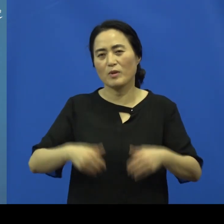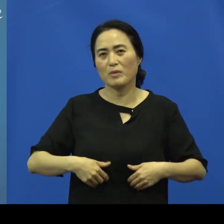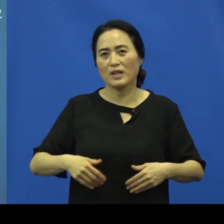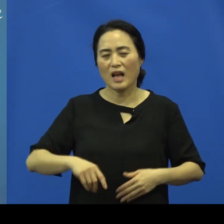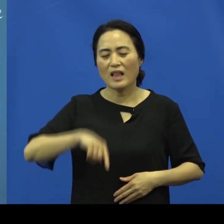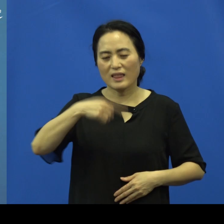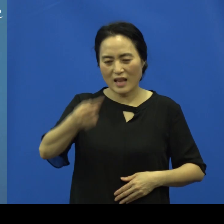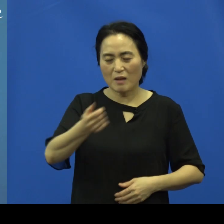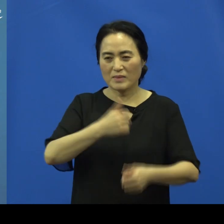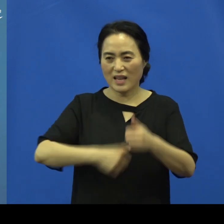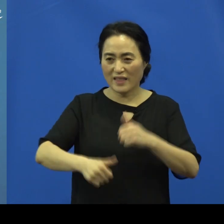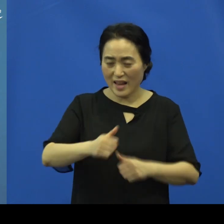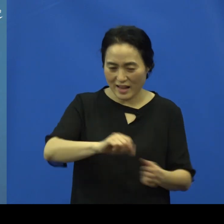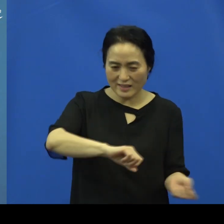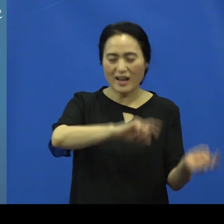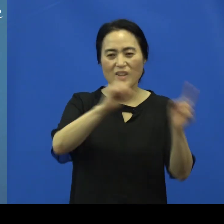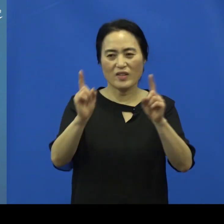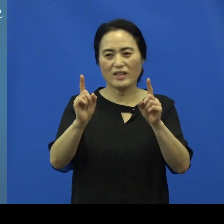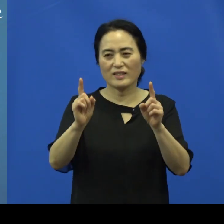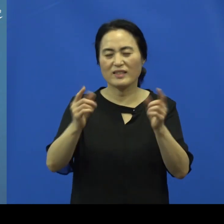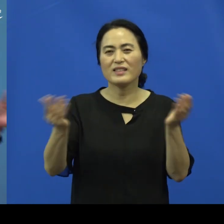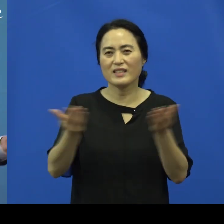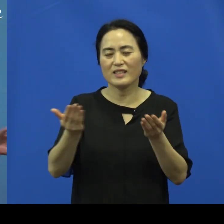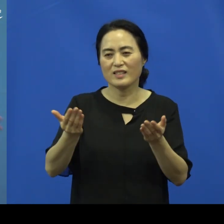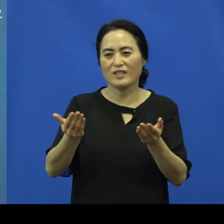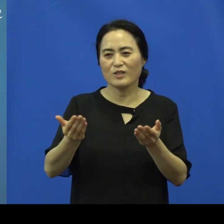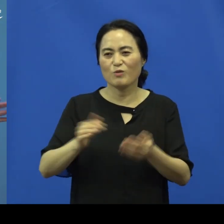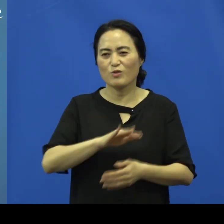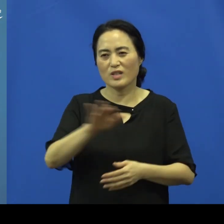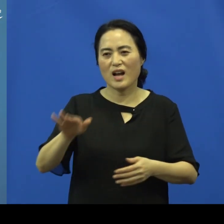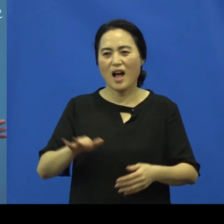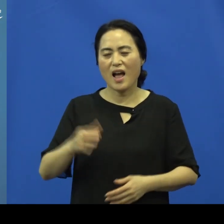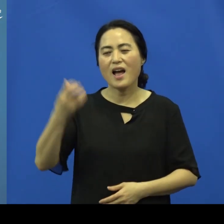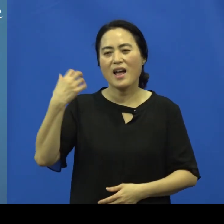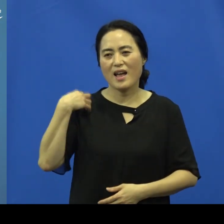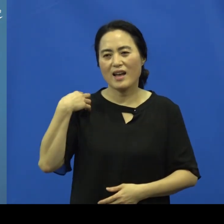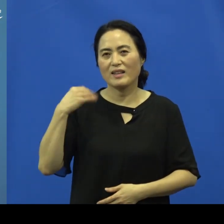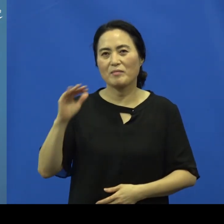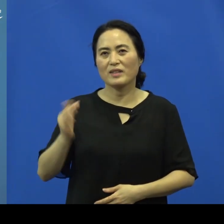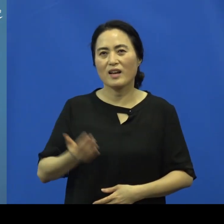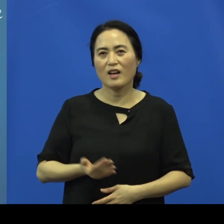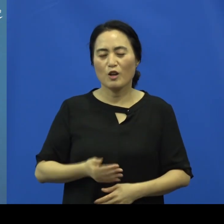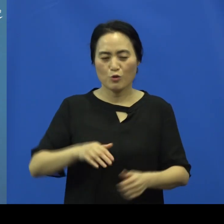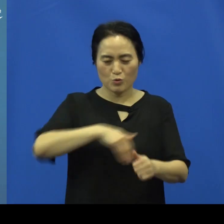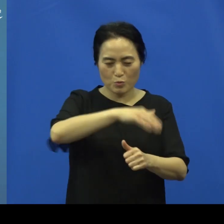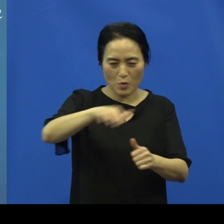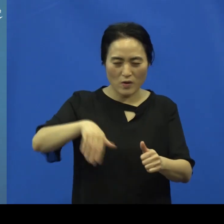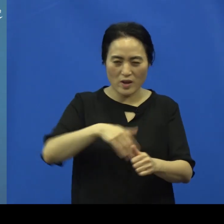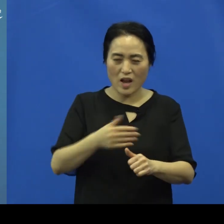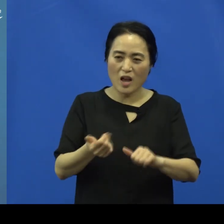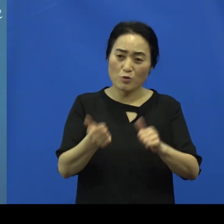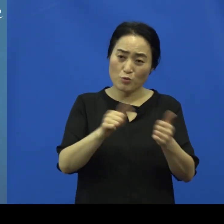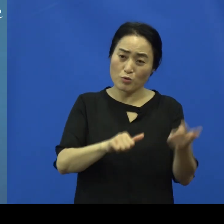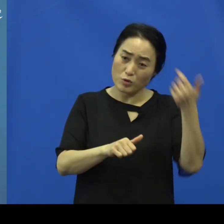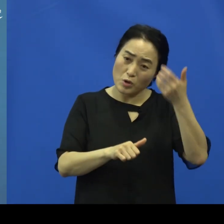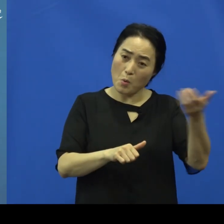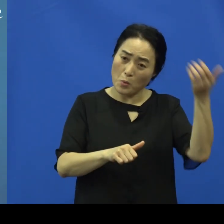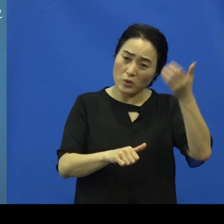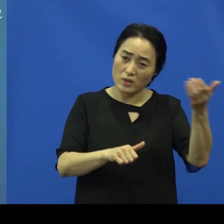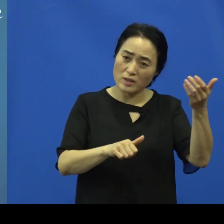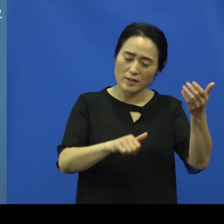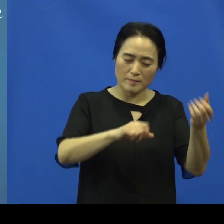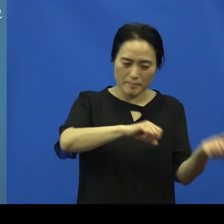다음 세대를 살려내는 것입니다. 여러분들이 주변에 영적으로 죽어있는 영혼들을 살려내는 것입니다. 일으켜 세우는